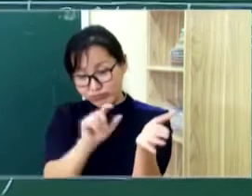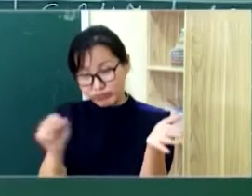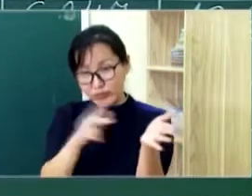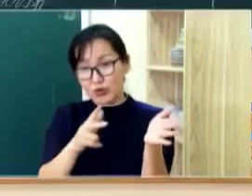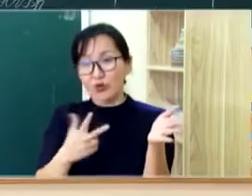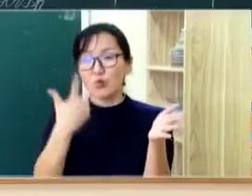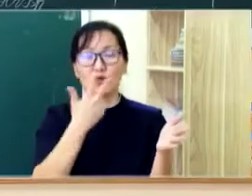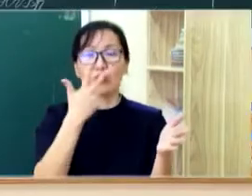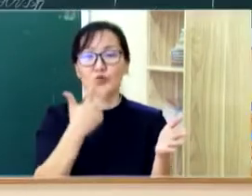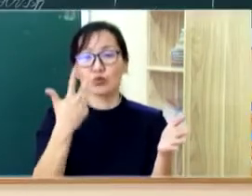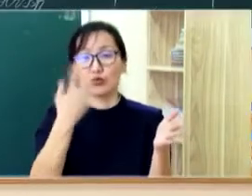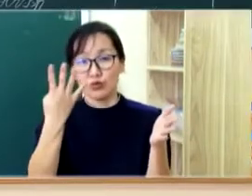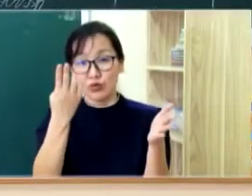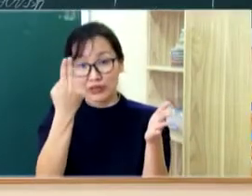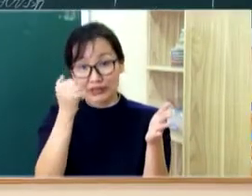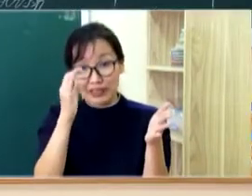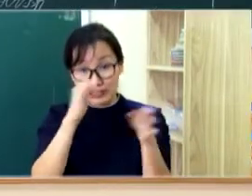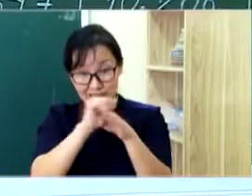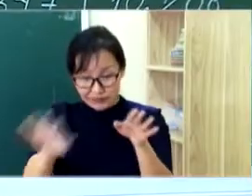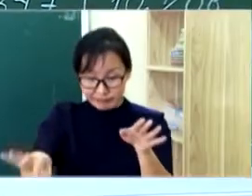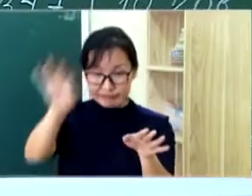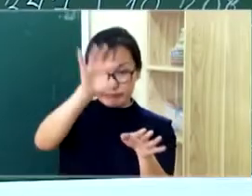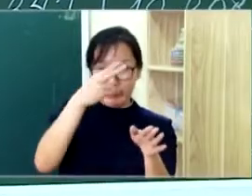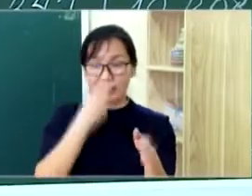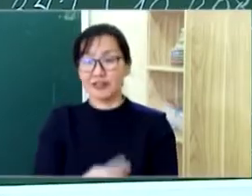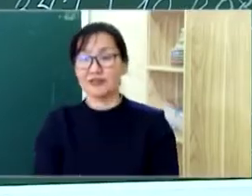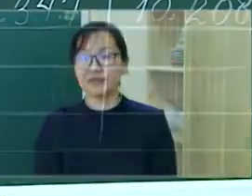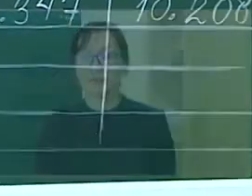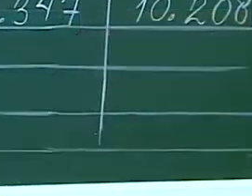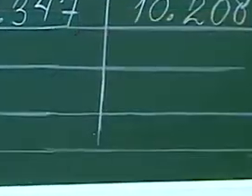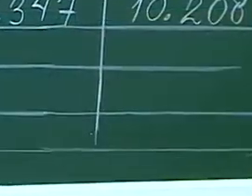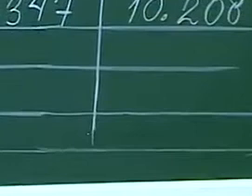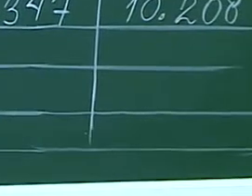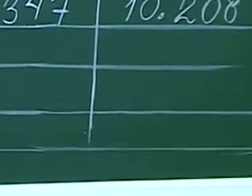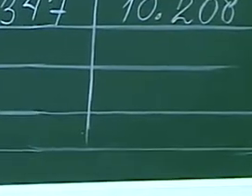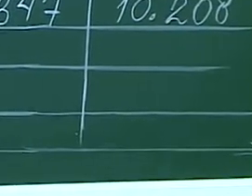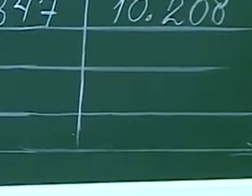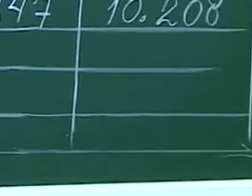тоог авчлаа. За хамтдаа тоомлие. За 6 бүхэл